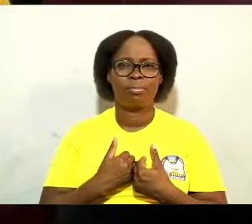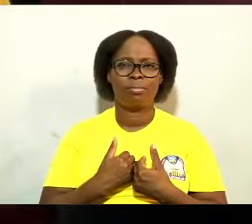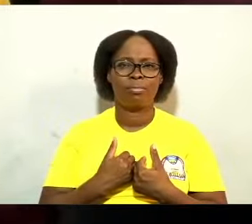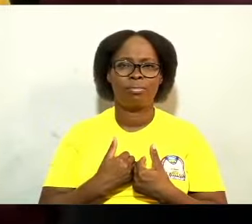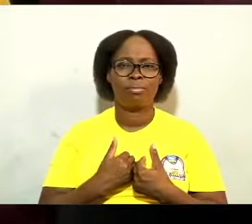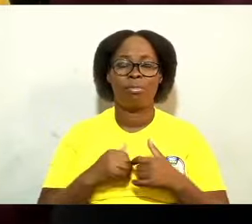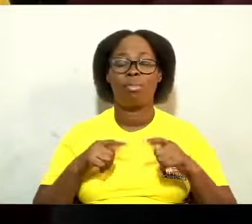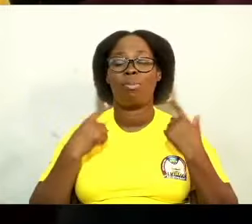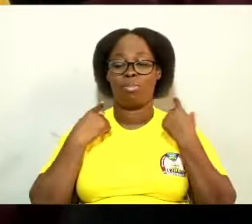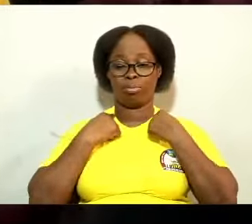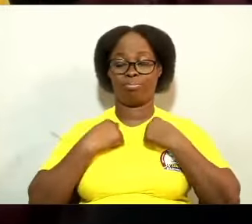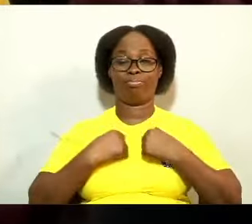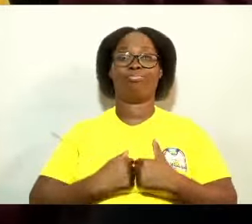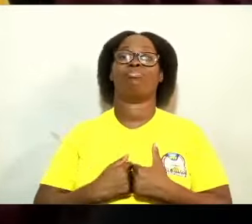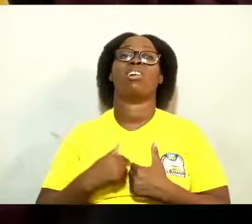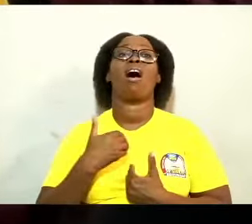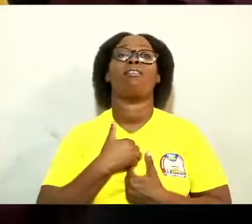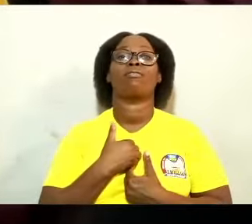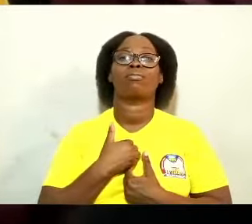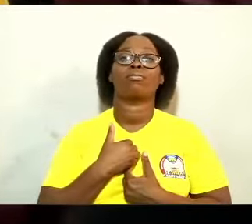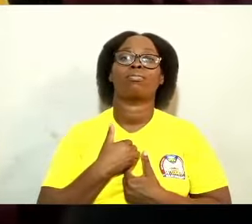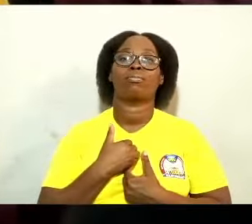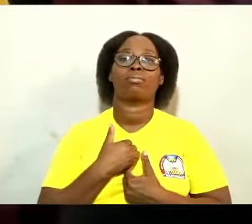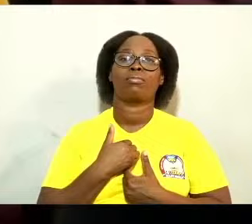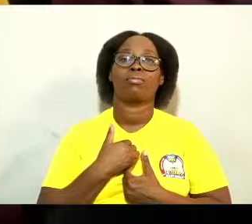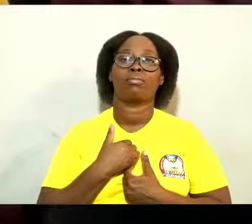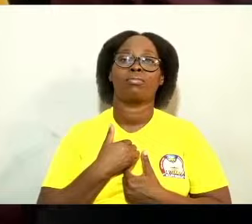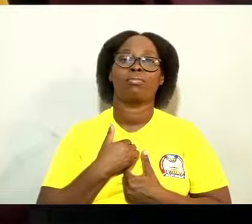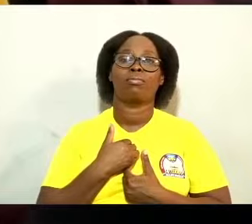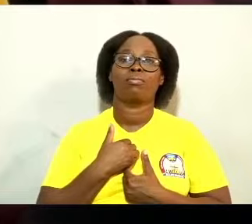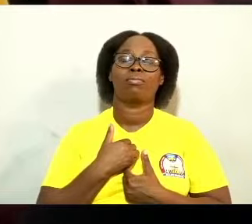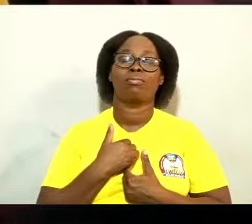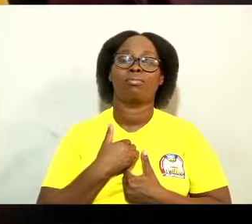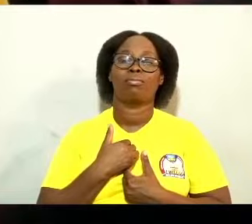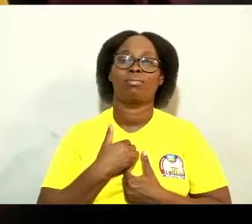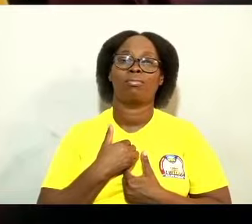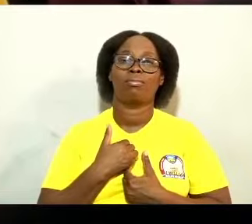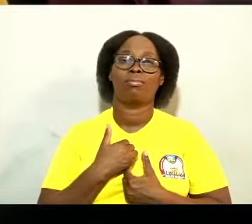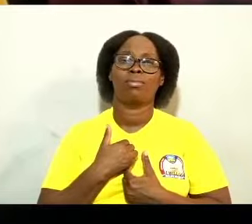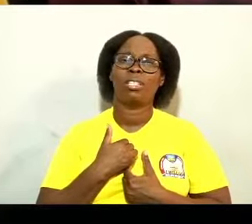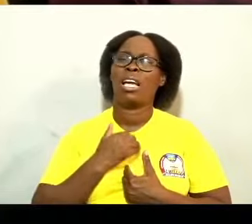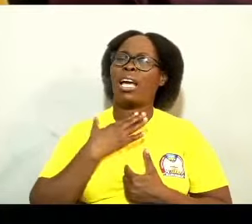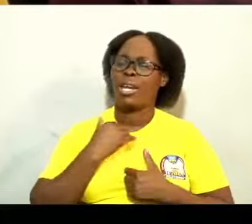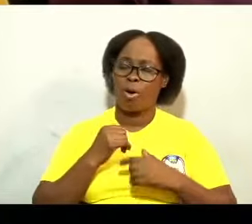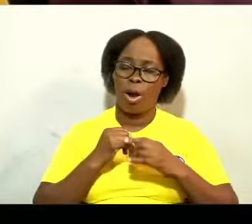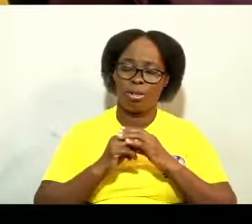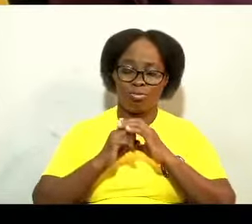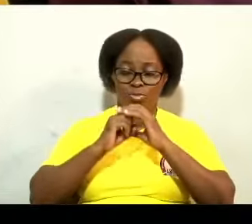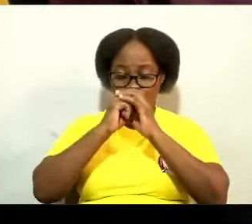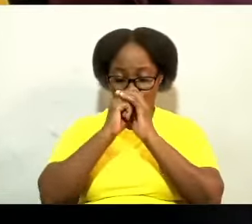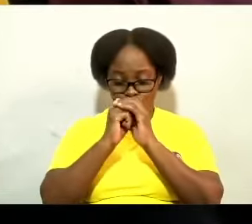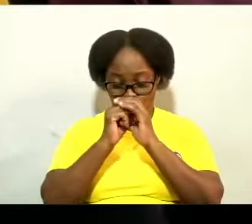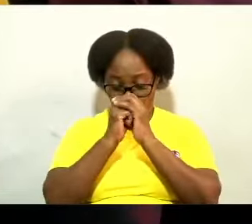ameivaa shingoni na inaininginia, na akitaka kuomba anairamba